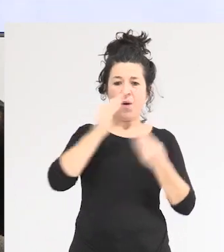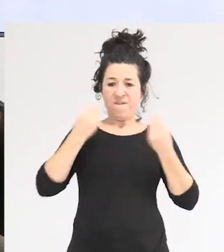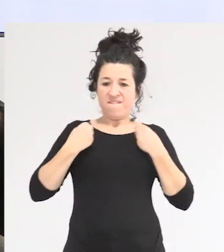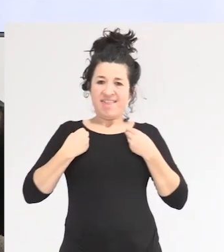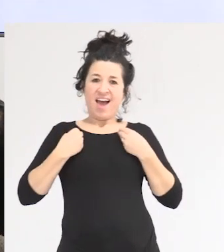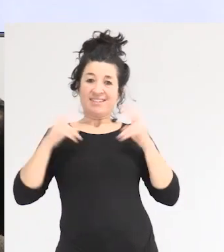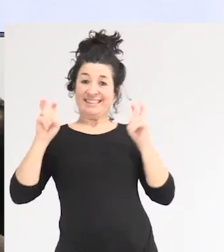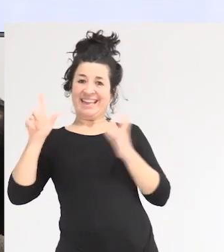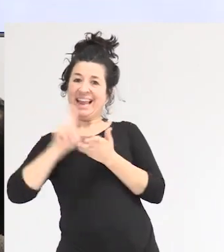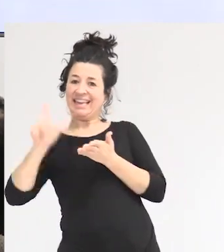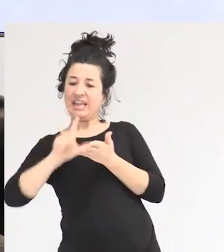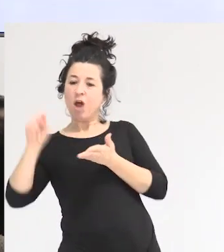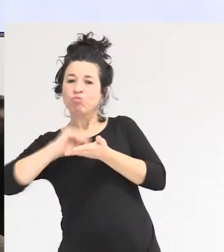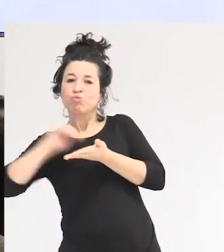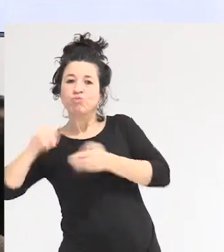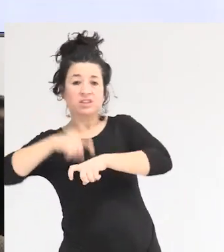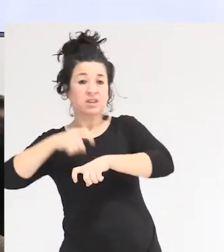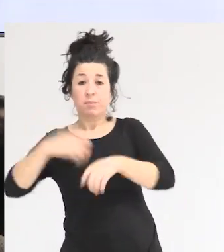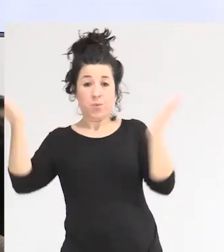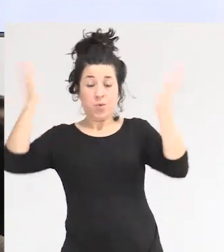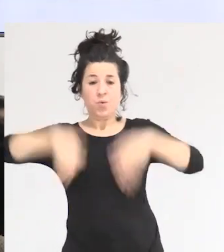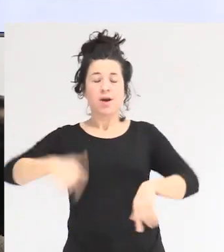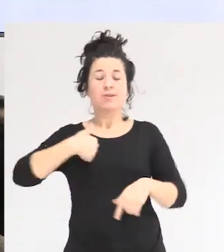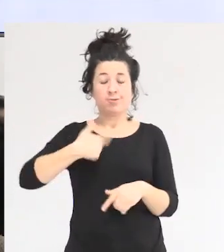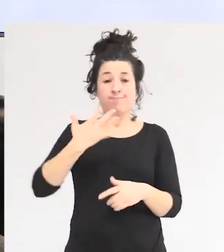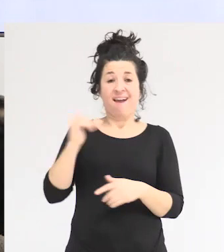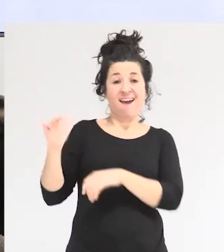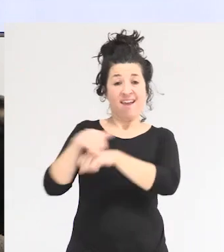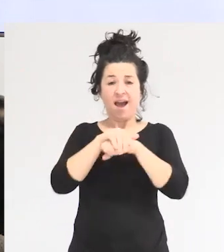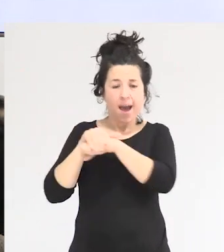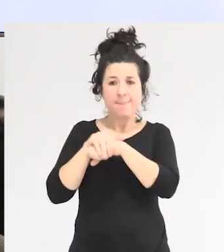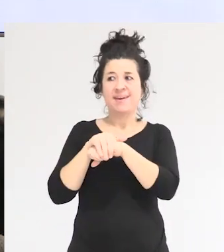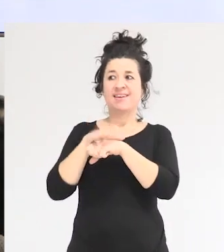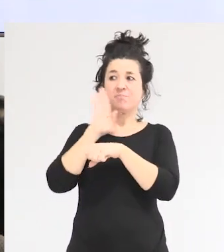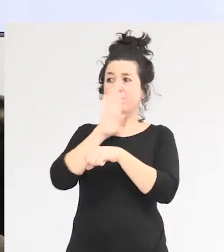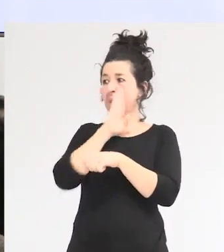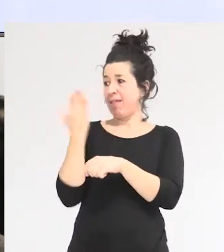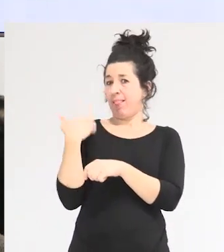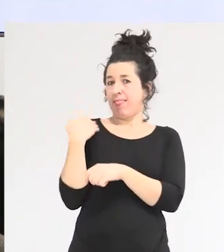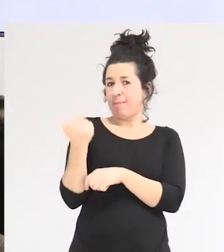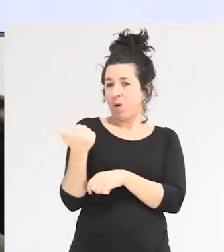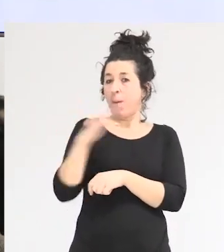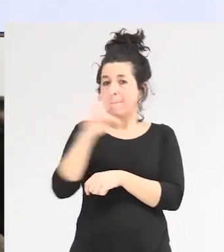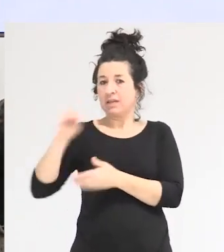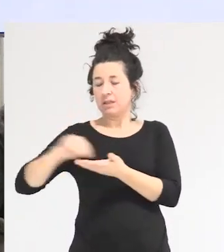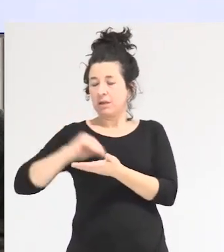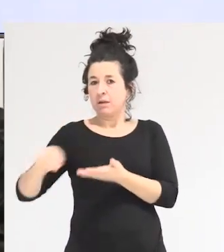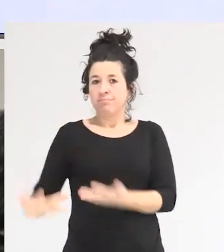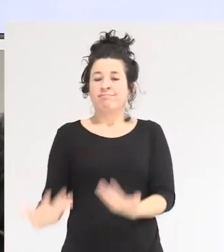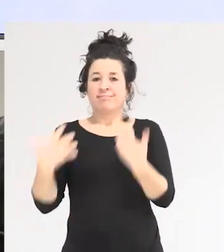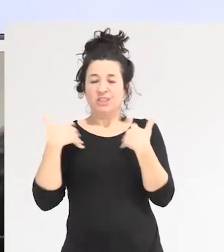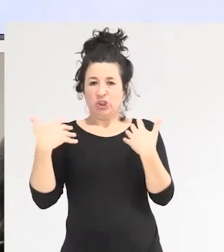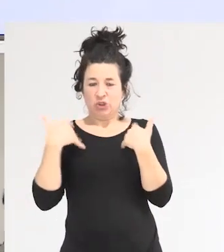lagun asko, ba, ama berriak direnak eta idazleak, eta sufritzen dute, ez? Ba, adibidez, bat, lagun bat gomidatu zuten